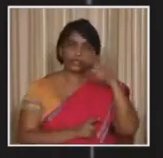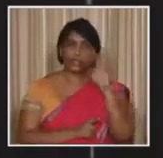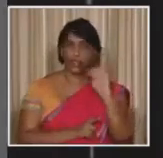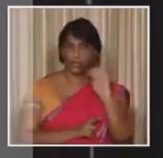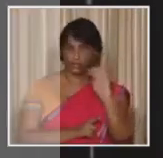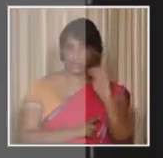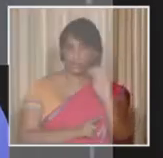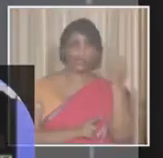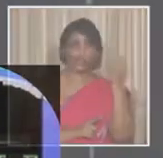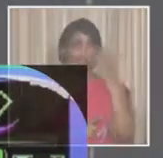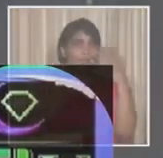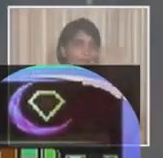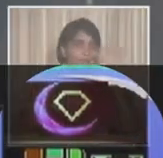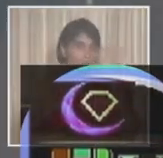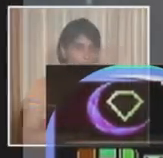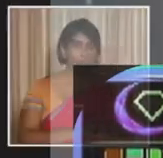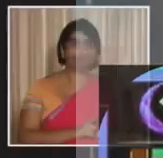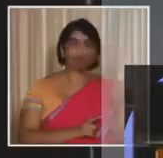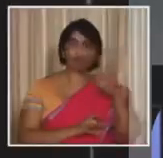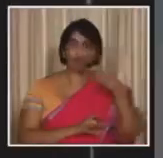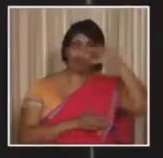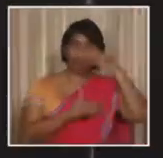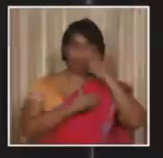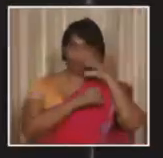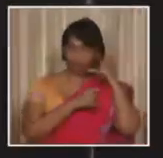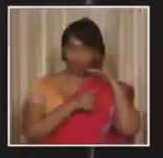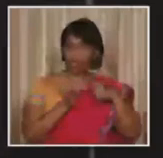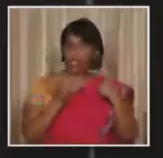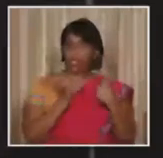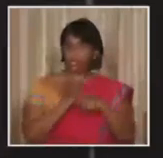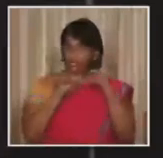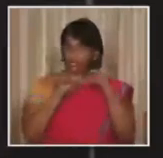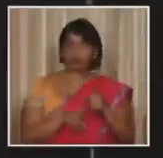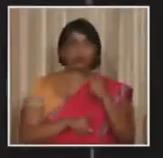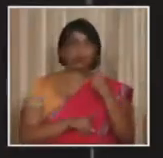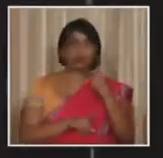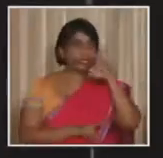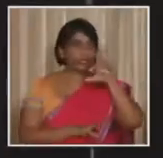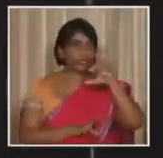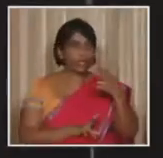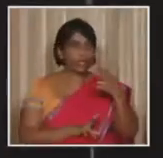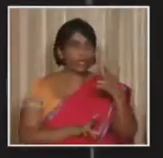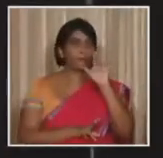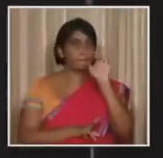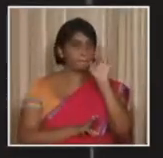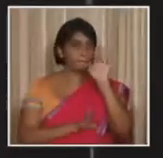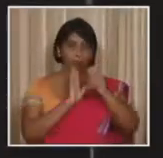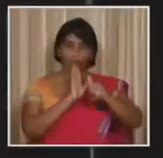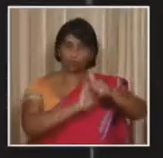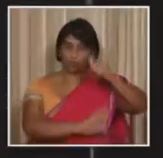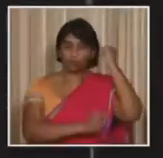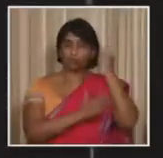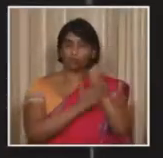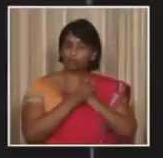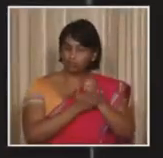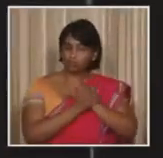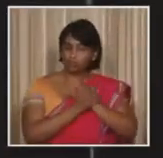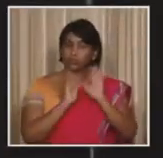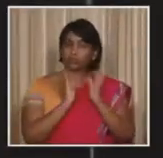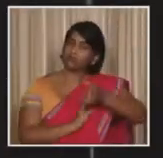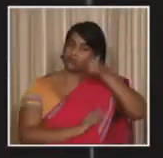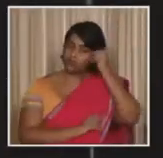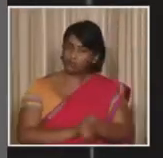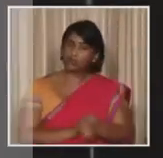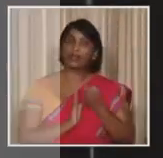யோகிம தபாய் கடசோபத்துமணி எத்தான 40 அங்க நமேதன புராவிஸ்து அக்ஜா மந்திர அணுவ